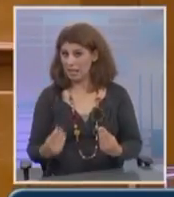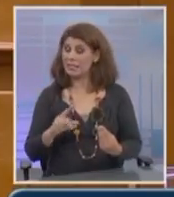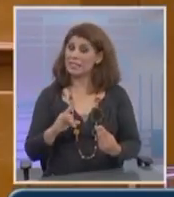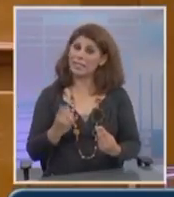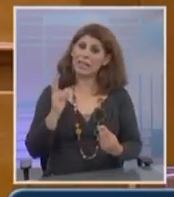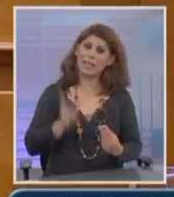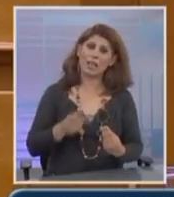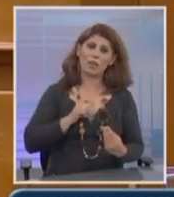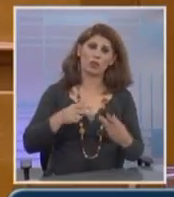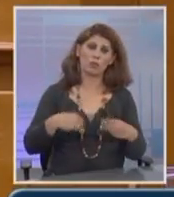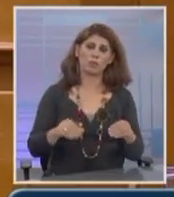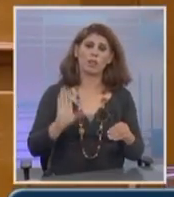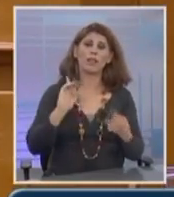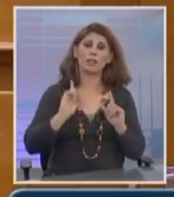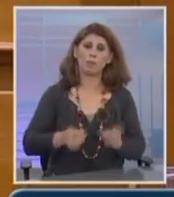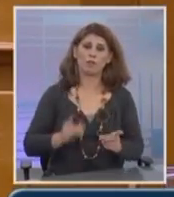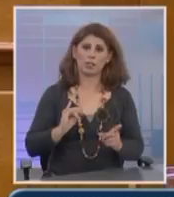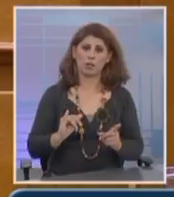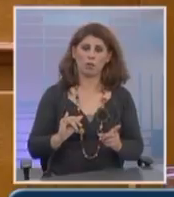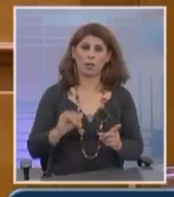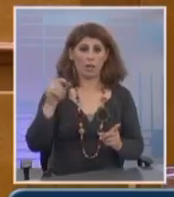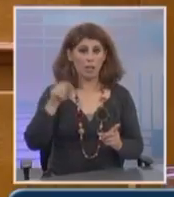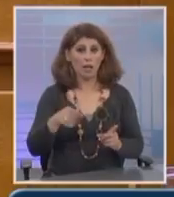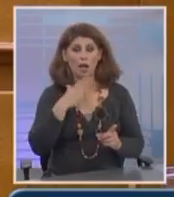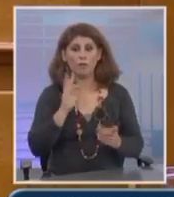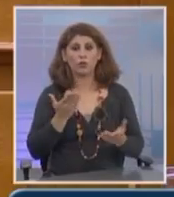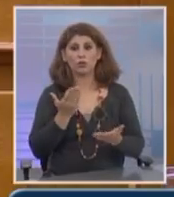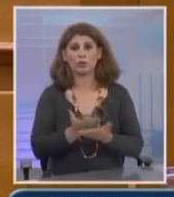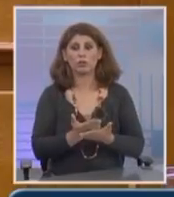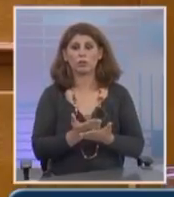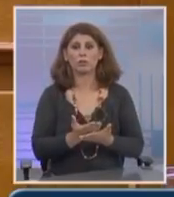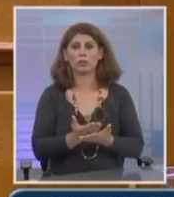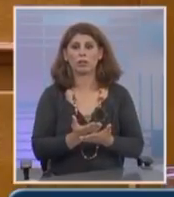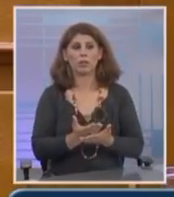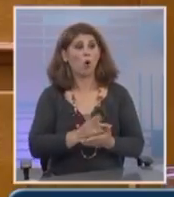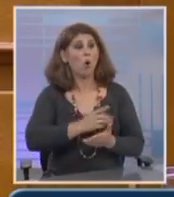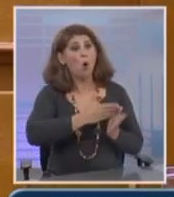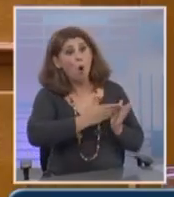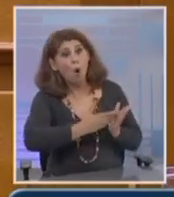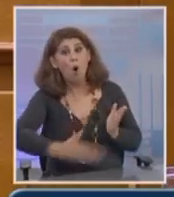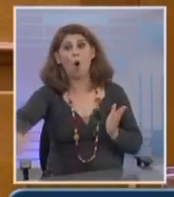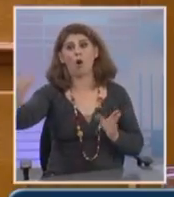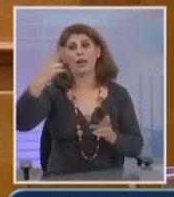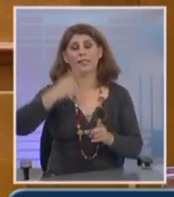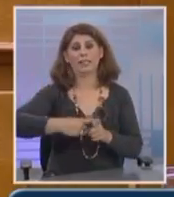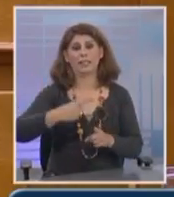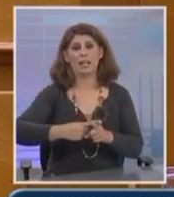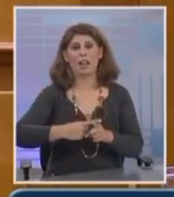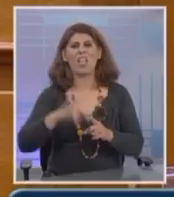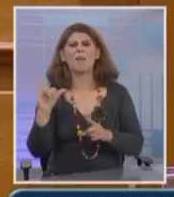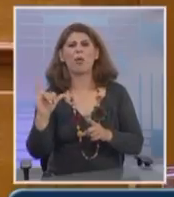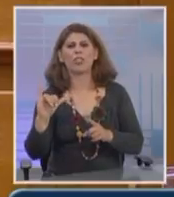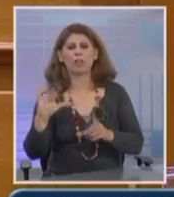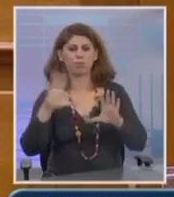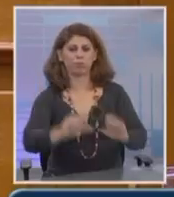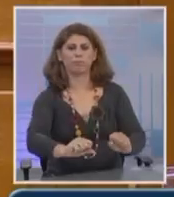ιδιωτικοποιήσεις? Δεν το έχετε αποφασίσει ακόμα. Γι' αυτό και σας ζητούν να υποθηκεύσετε όλη τη χώρα και να δεσμεύσετε όχι μόνο τις